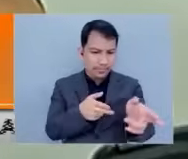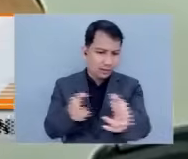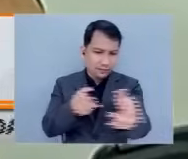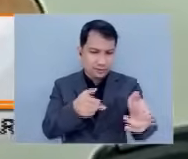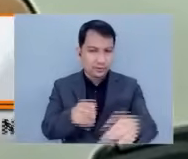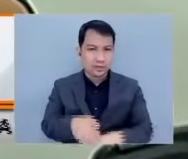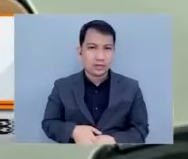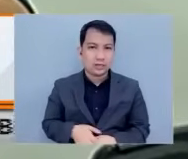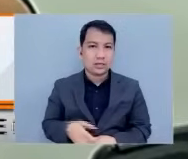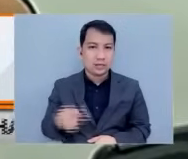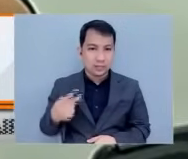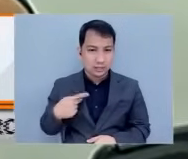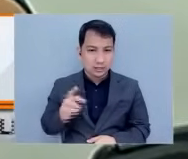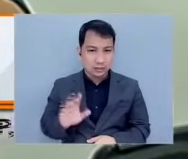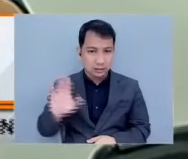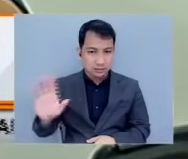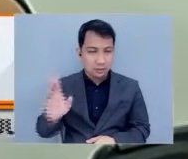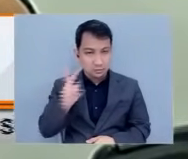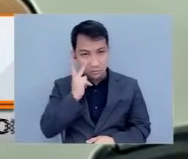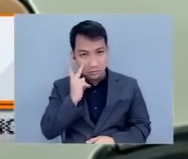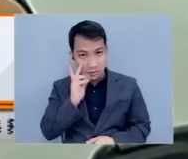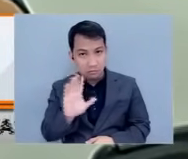din nun ng nakakita nung mga